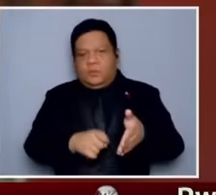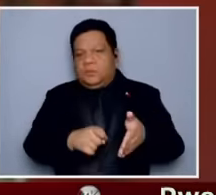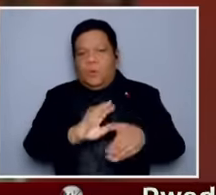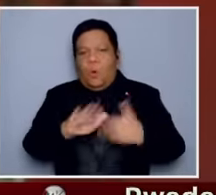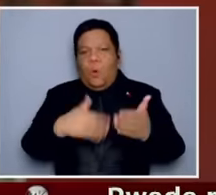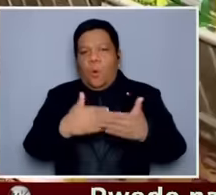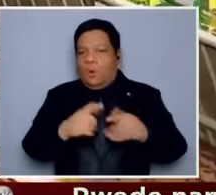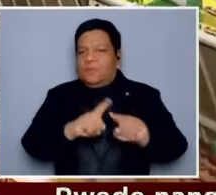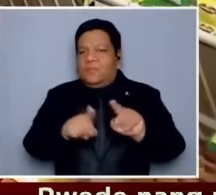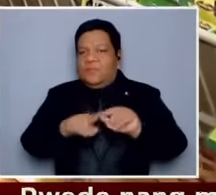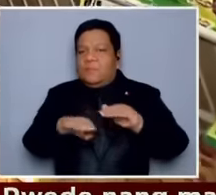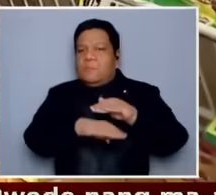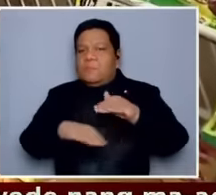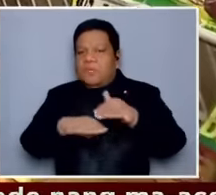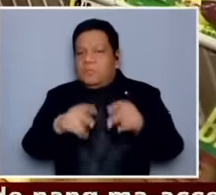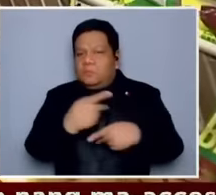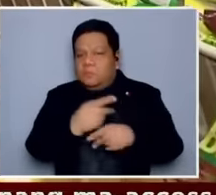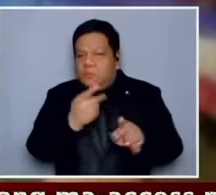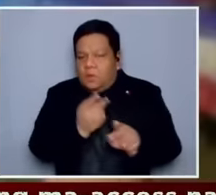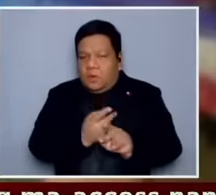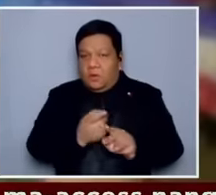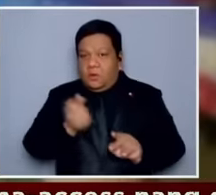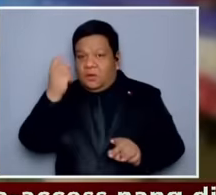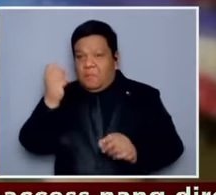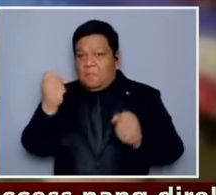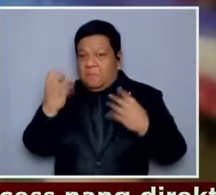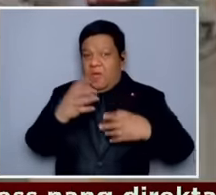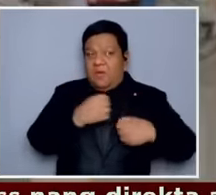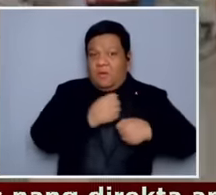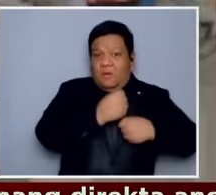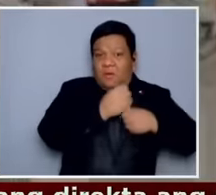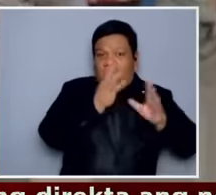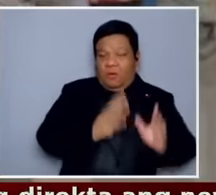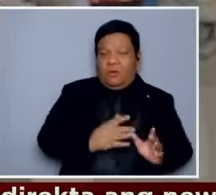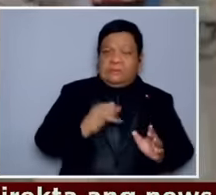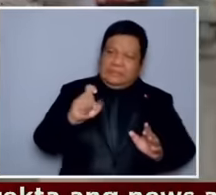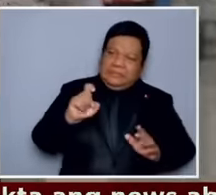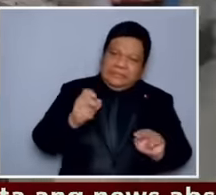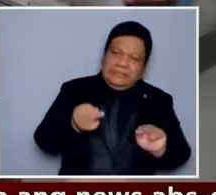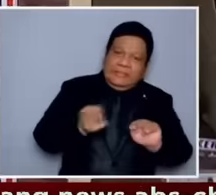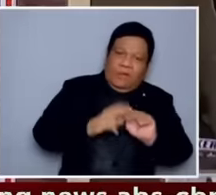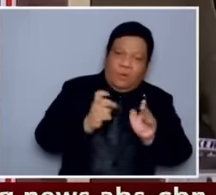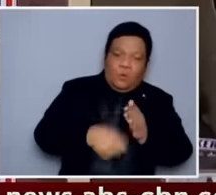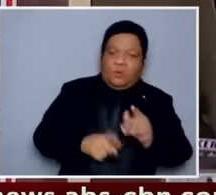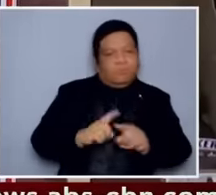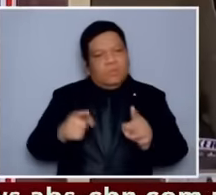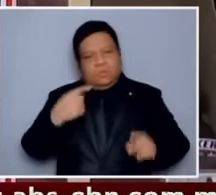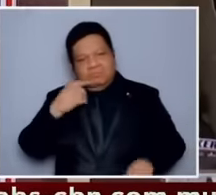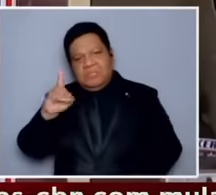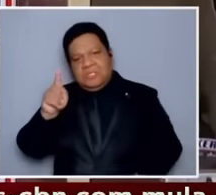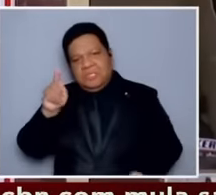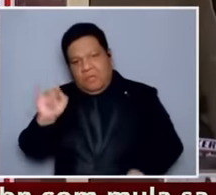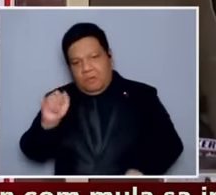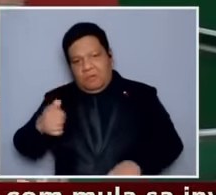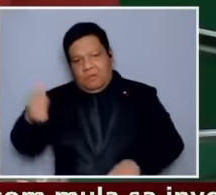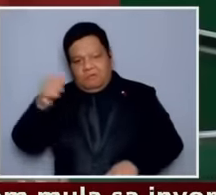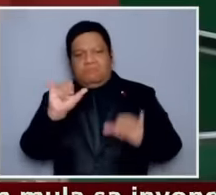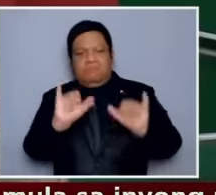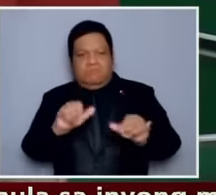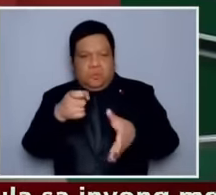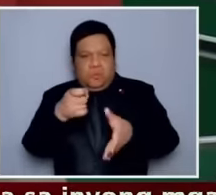kahit sangkaterbang manufacturers ang humihirit ng dagdag presyo sa maraming pangunahing produkto. Alvin El